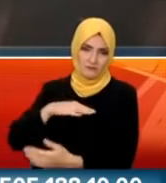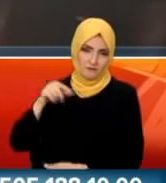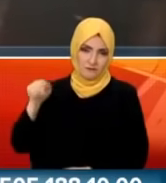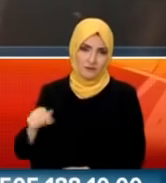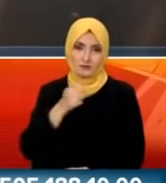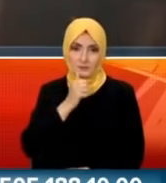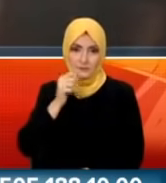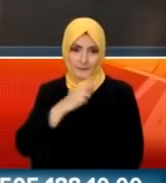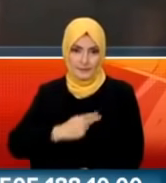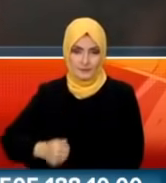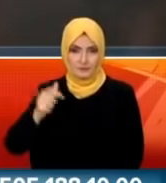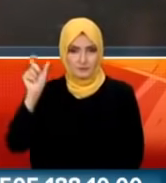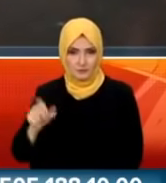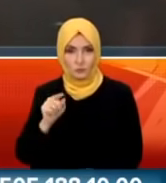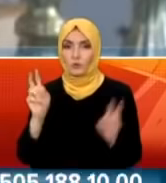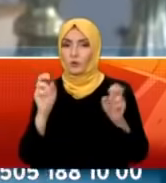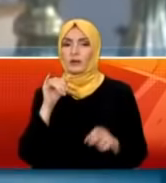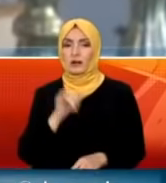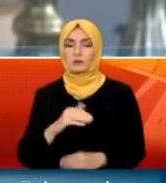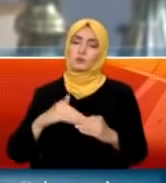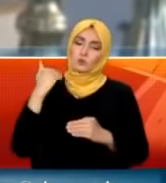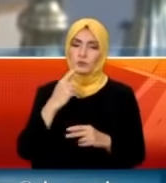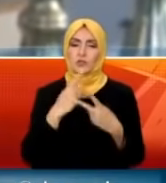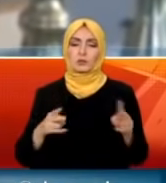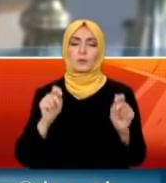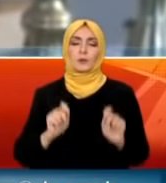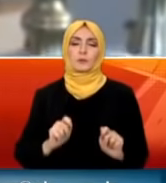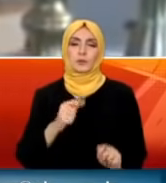ise konuyla ilgili daha sonra açıklama yapacağını duyurdu. Karanlık işler çevirecek adam değil.